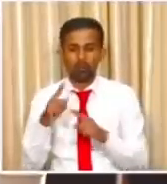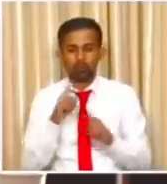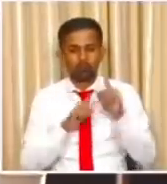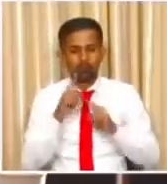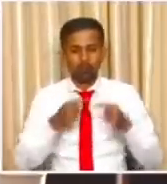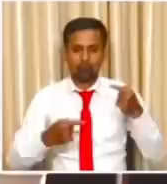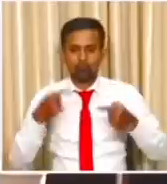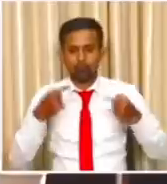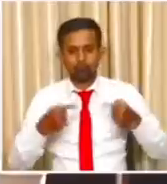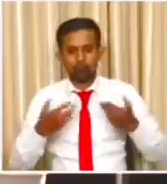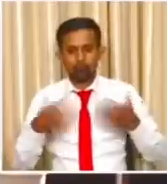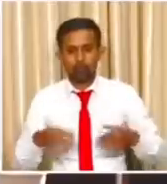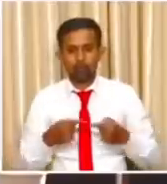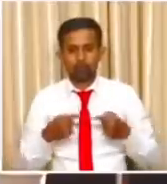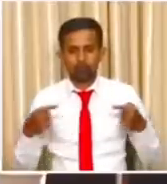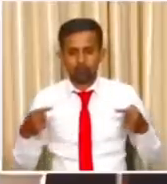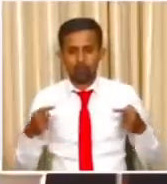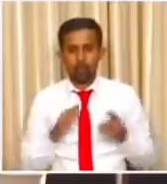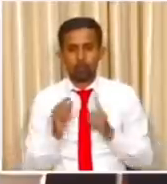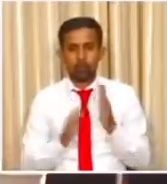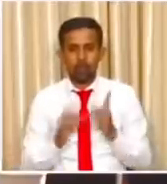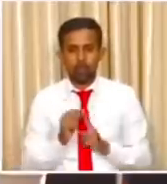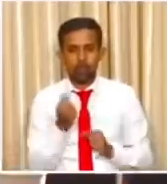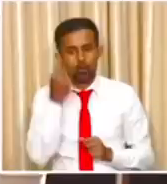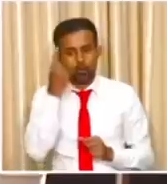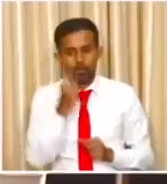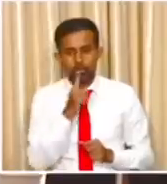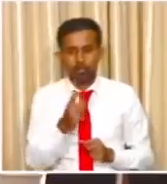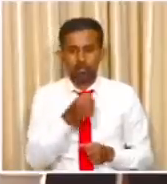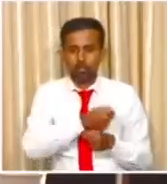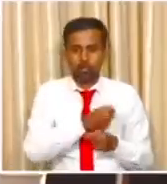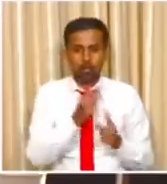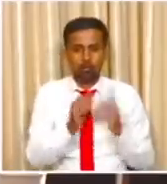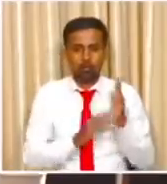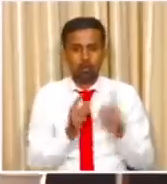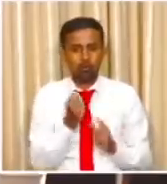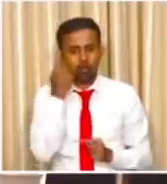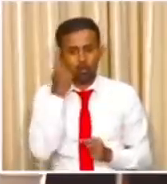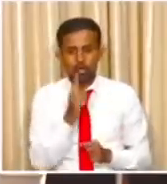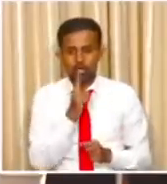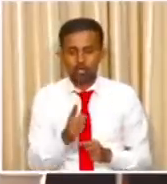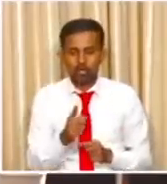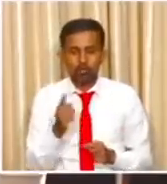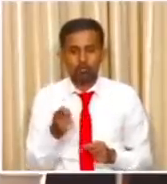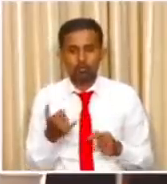තියෙනවා. විපක්ෂ මන්ත්‍රීවරු කරුණු ඉදිරිපත් කරනවා, ආණ්ඩු පක්ෂ මන්ත්‍රීවරු කරුණු ඉදිරිපත් කරනවා. වීටකේ